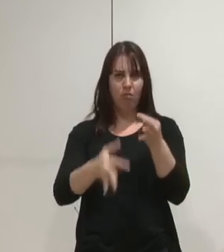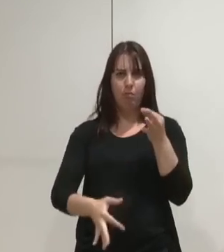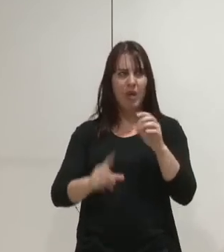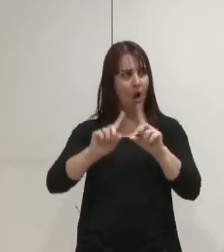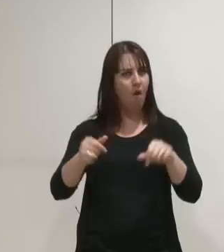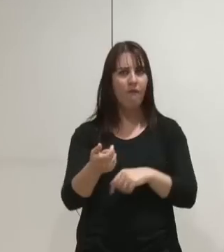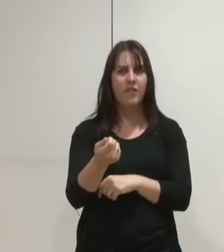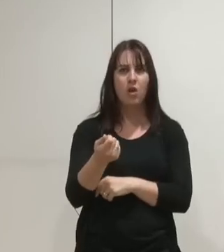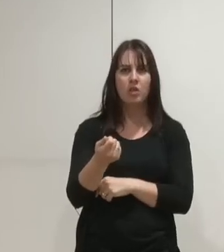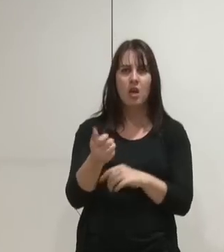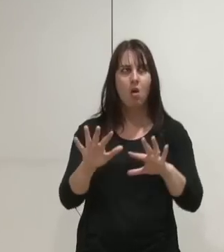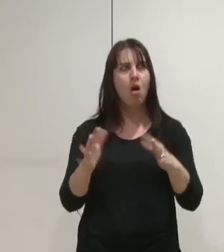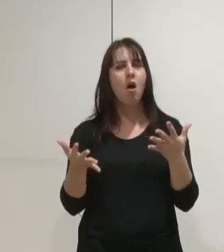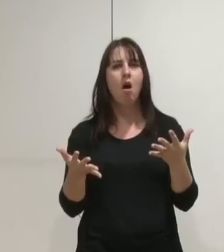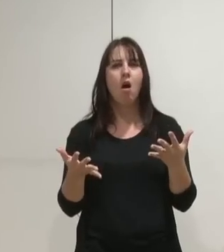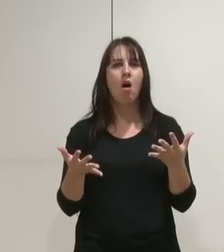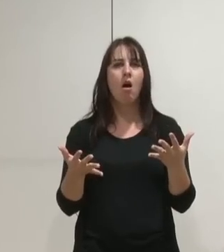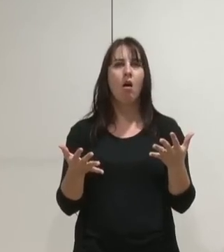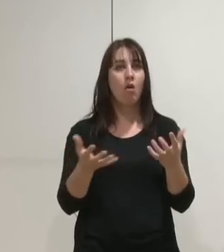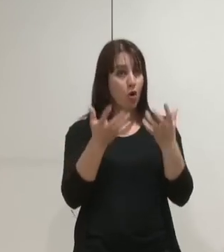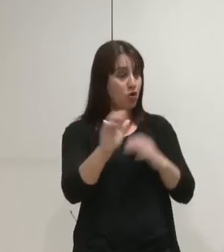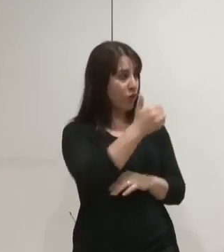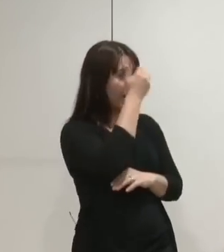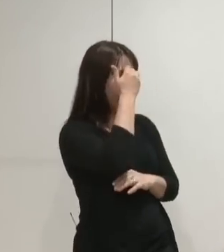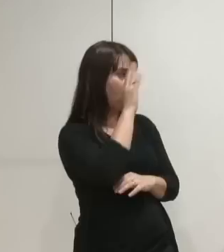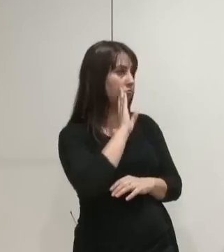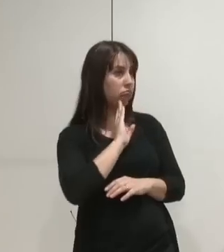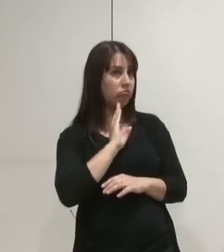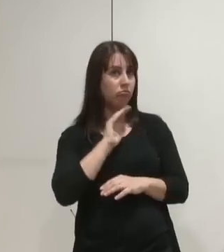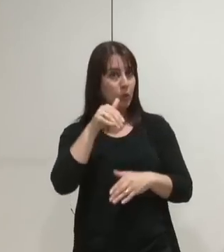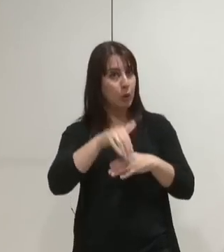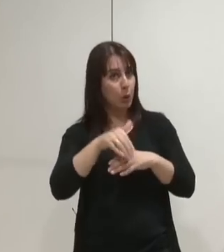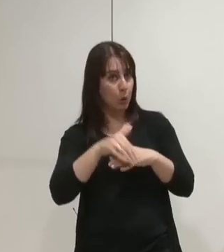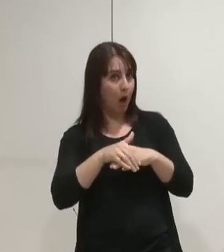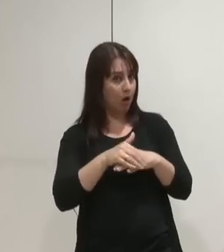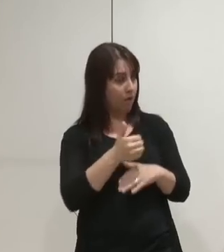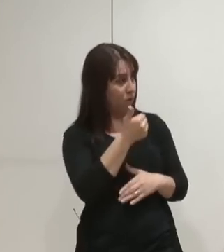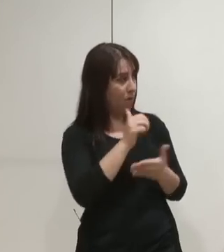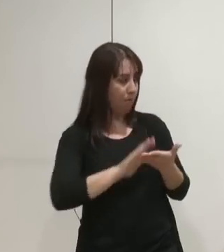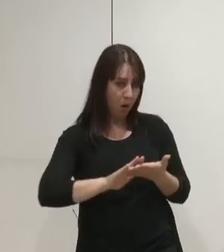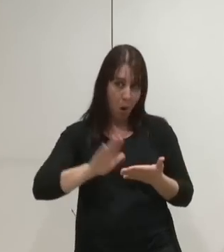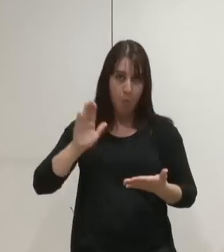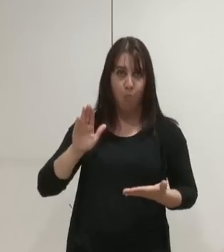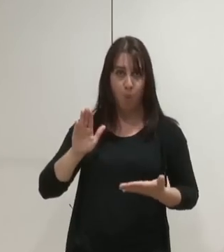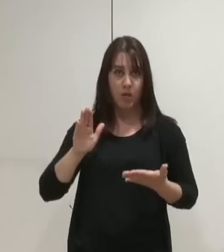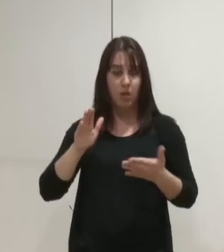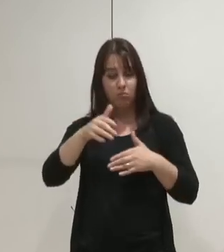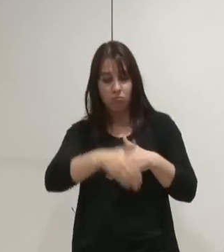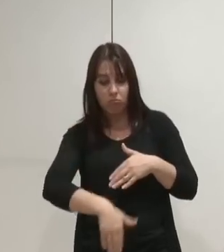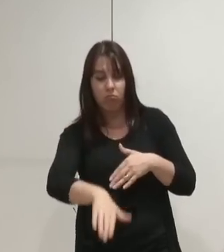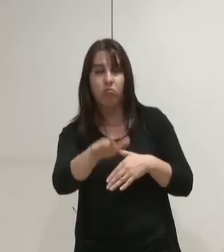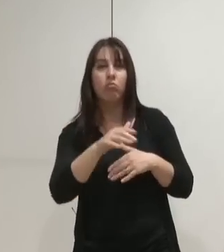donc je souhaiterais savoir si vous voulez bien prendre ce soir l'engagement de produire